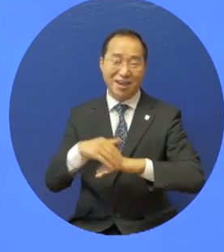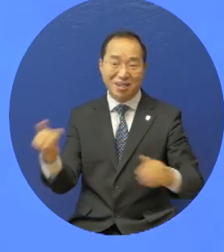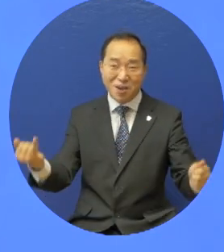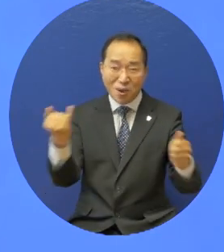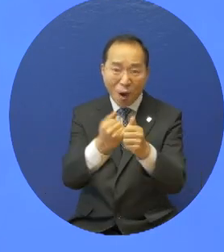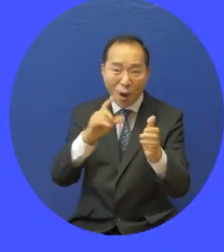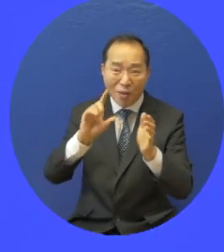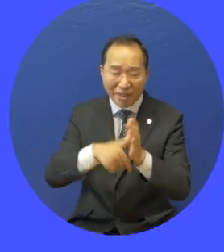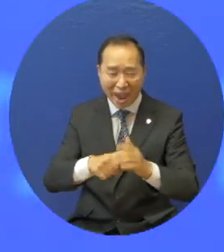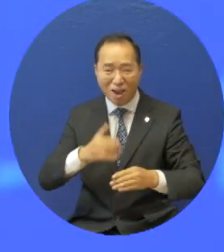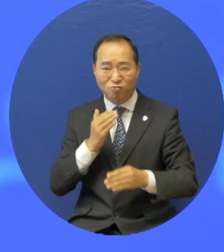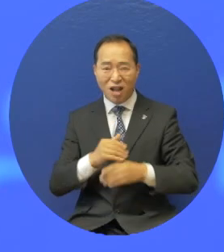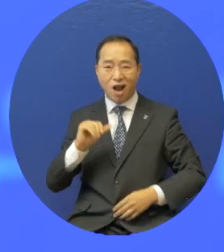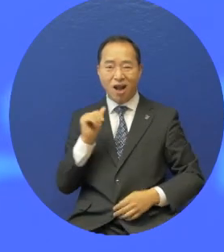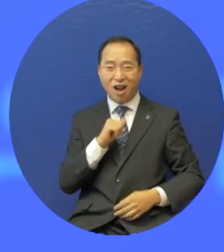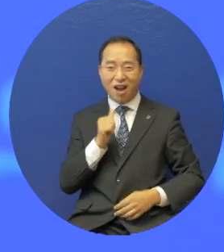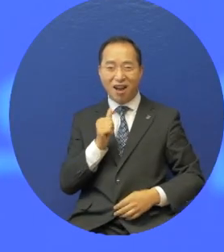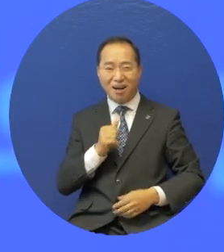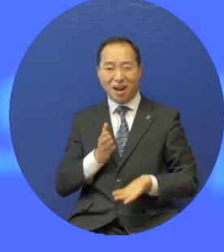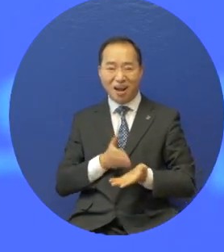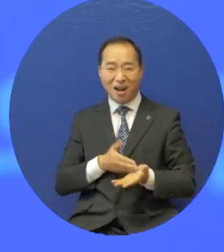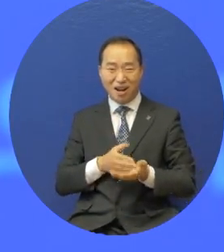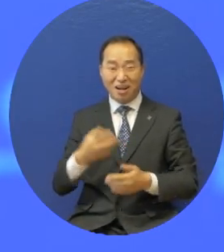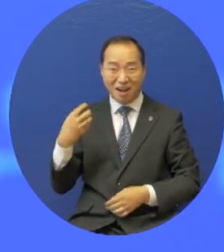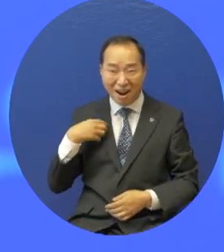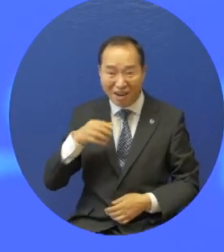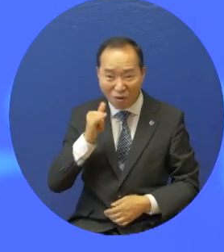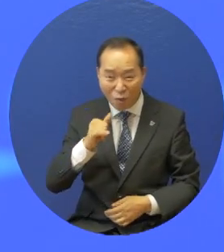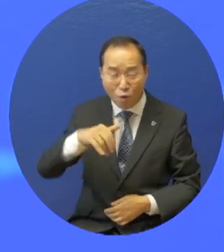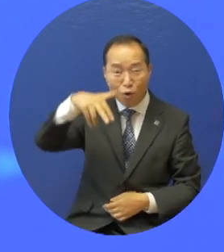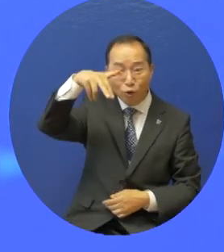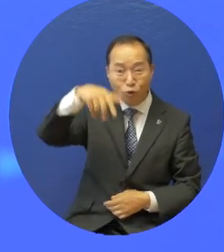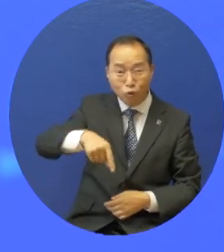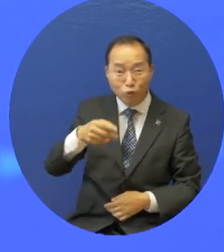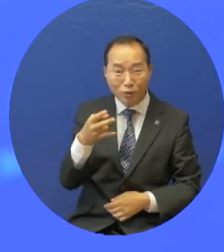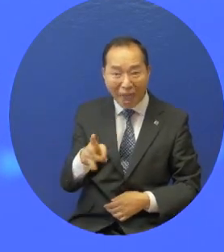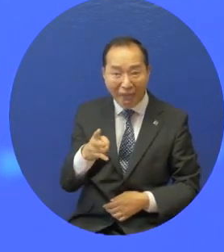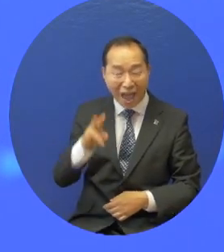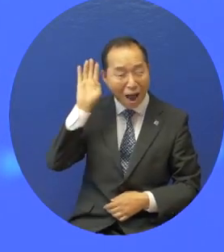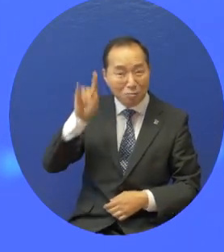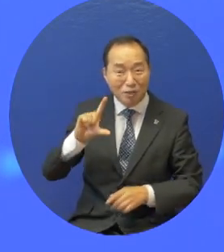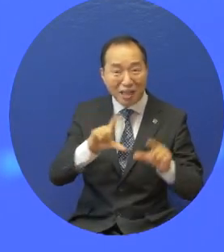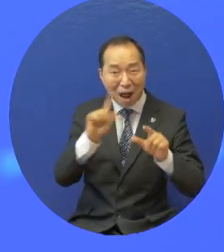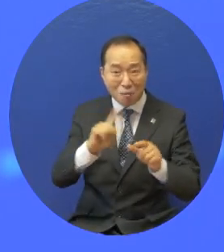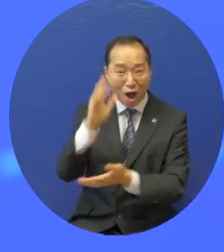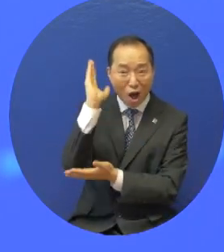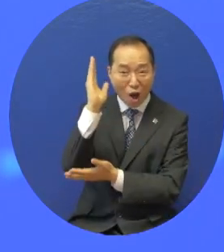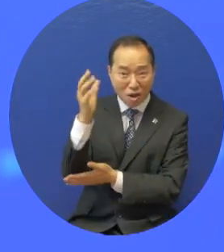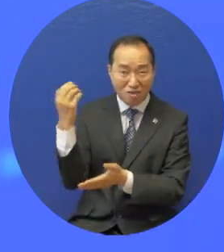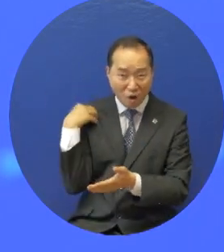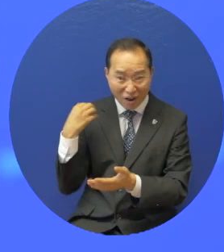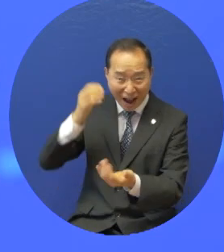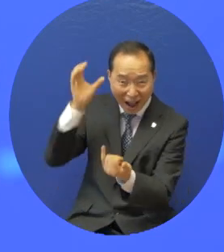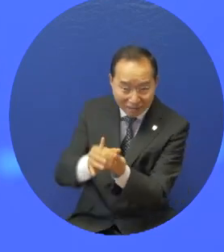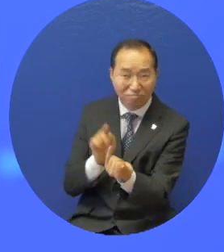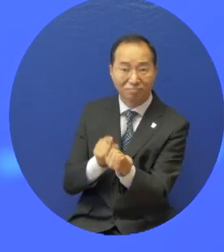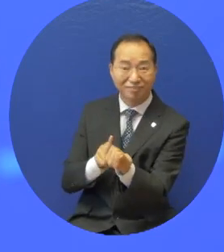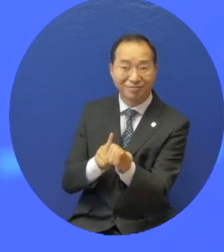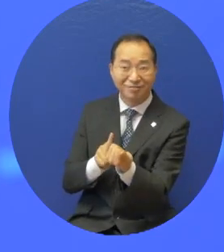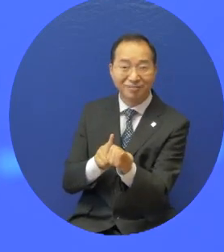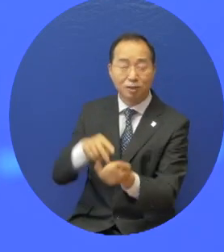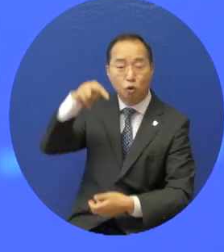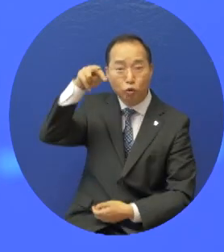직업이에요. 그래서 이 수모라고 하는 직업은 굉장히 전문적이면서